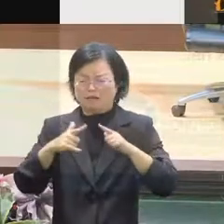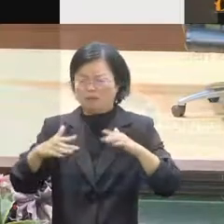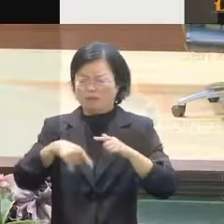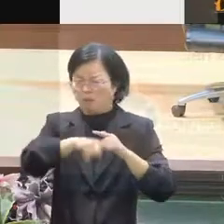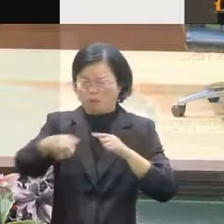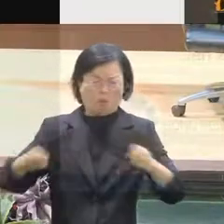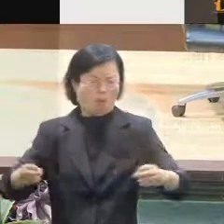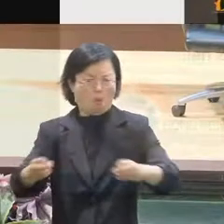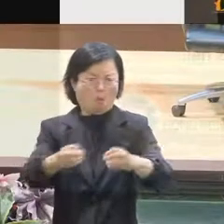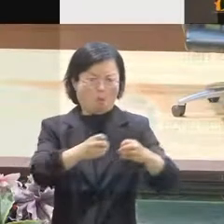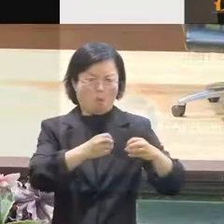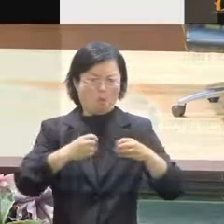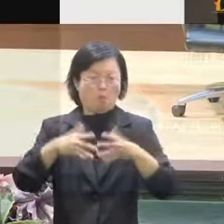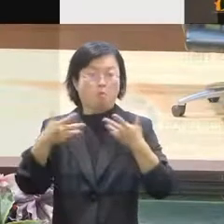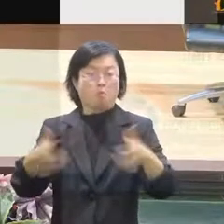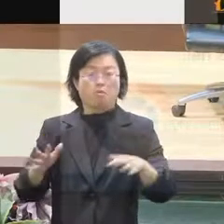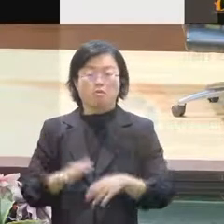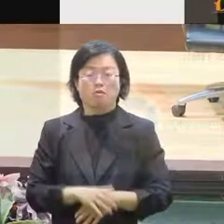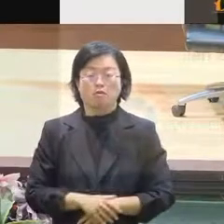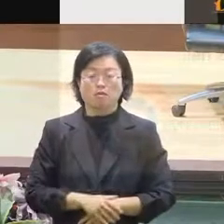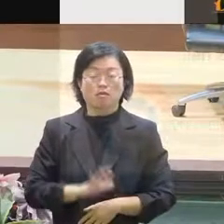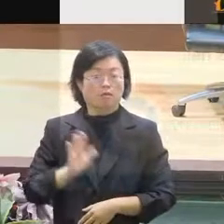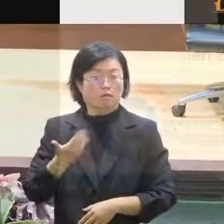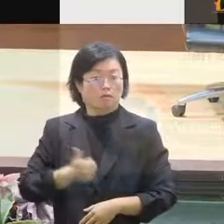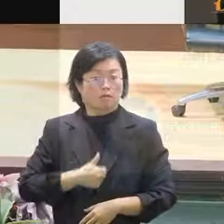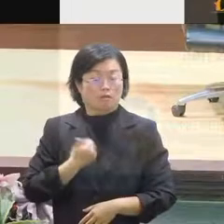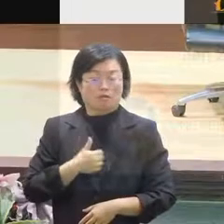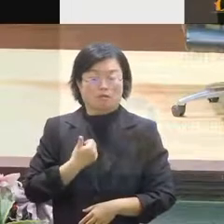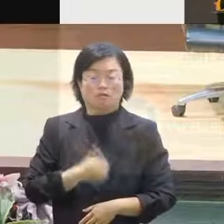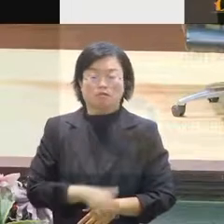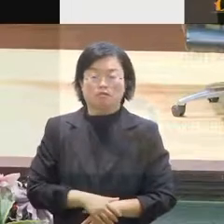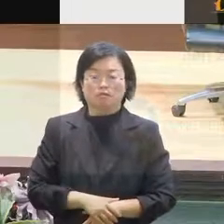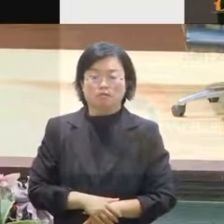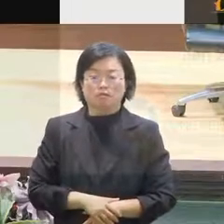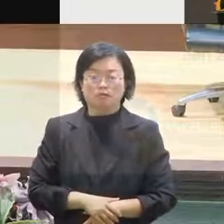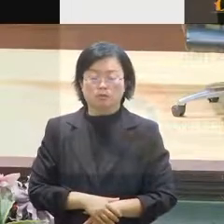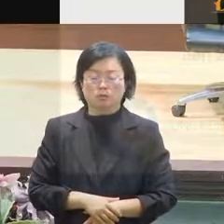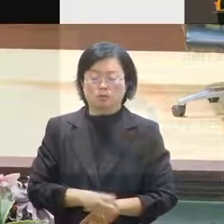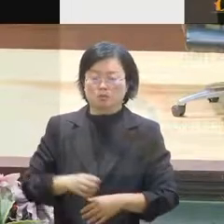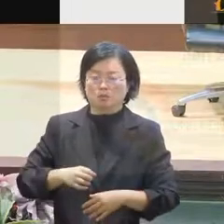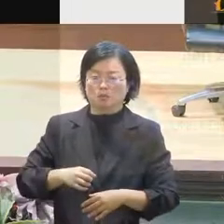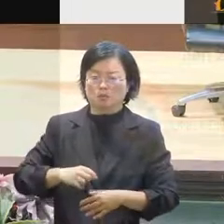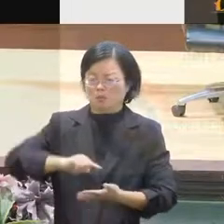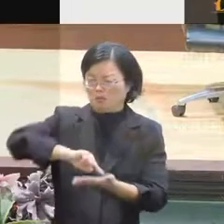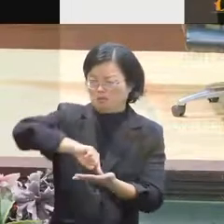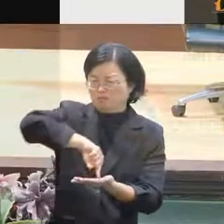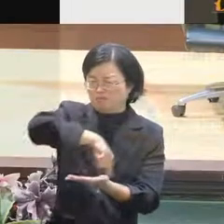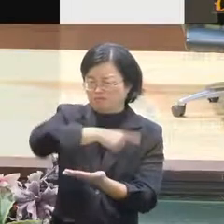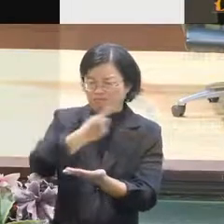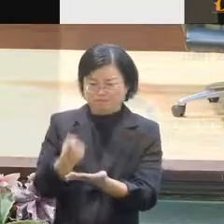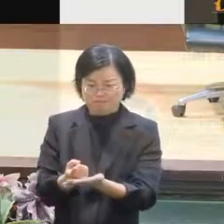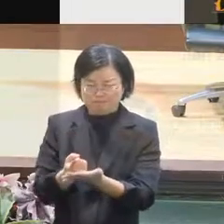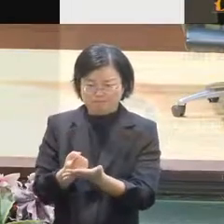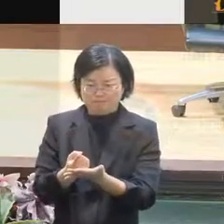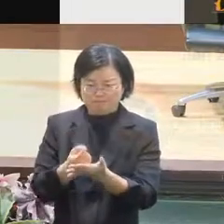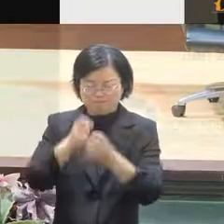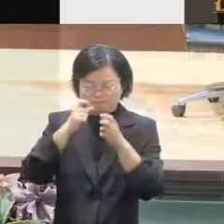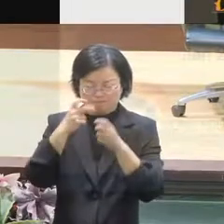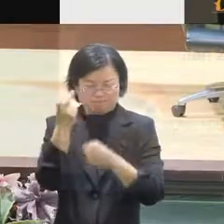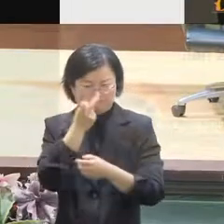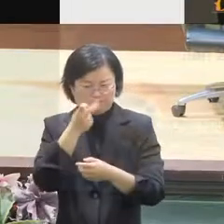上真的是很全面的系统的来完整的来看待这件事情的发展